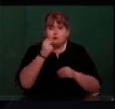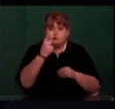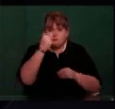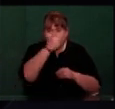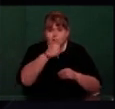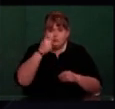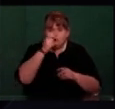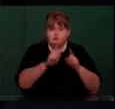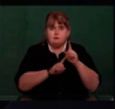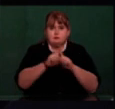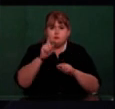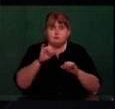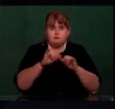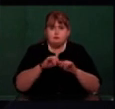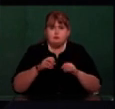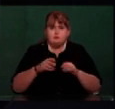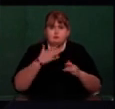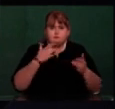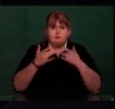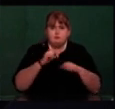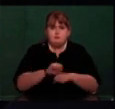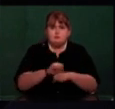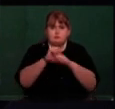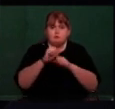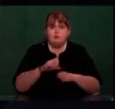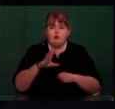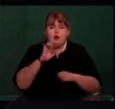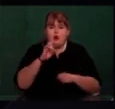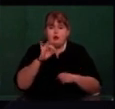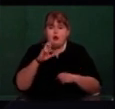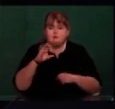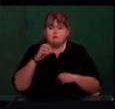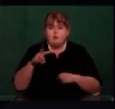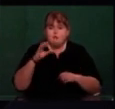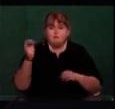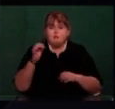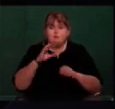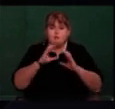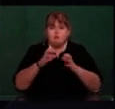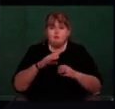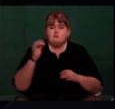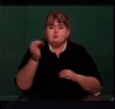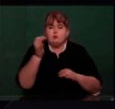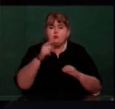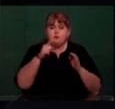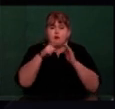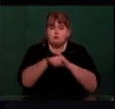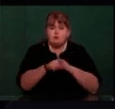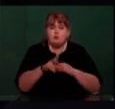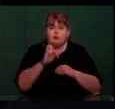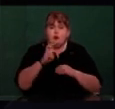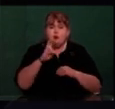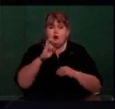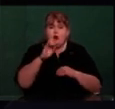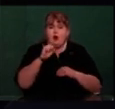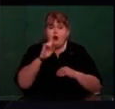годах начинаются массовые выступления в арабском мире. В историю вошли как «Арабская весна».